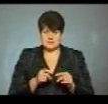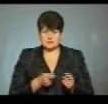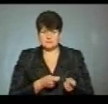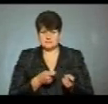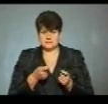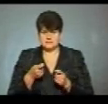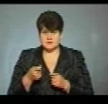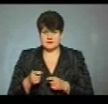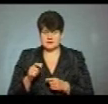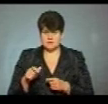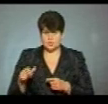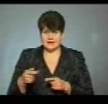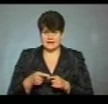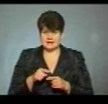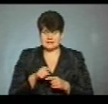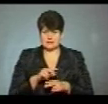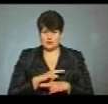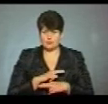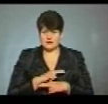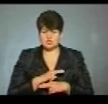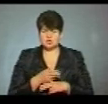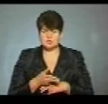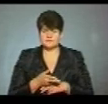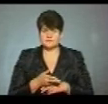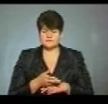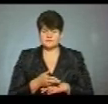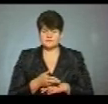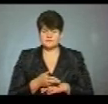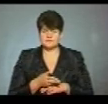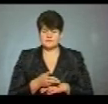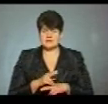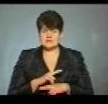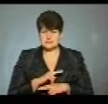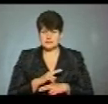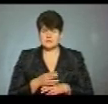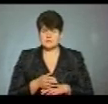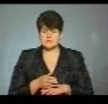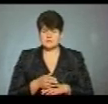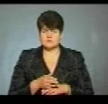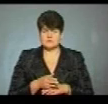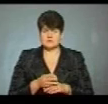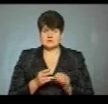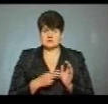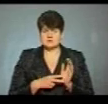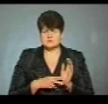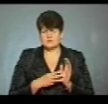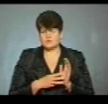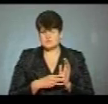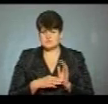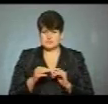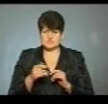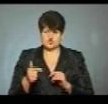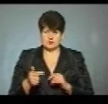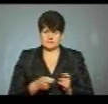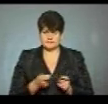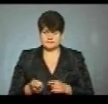доправити людей цих померших, вже верніше, загиблих порядку 70-80 тисяч